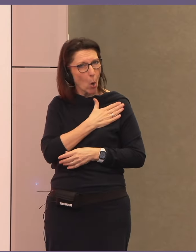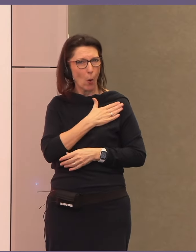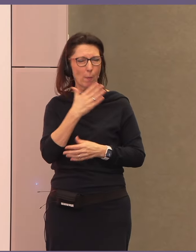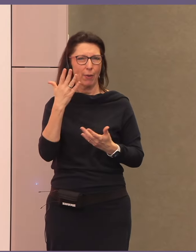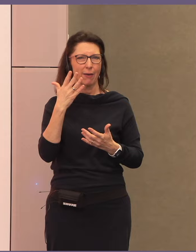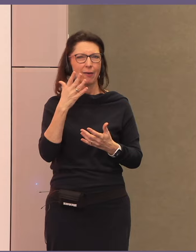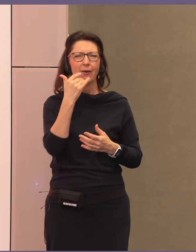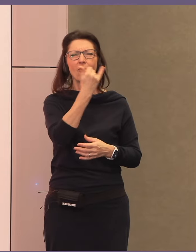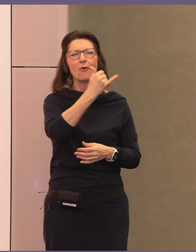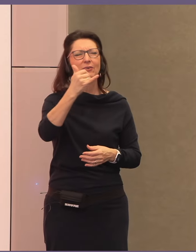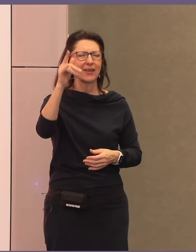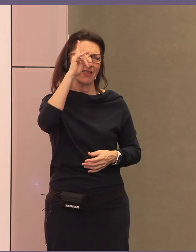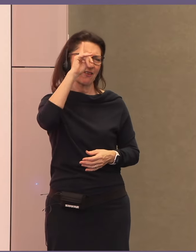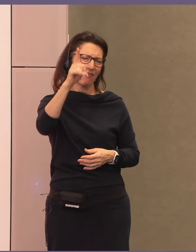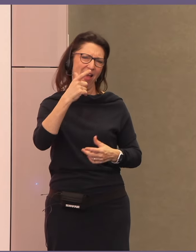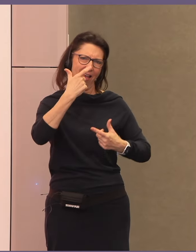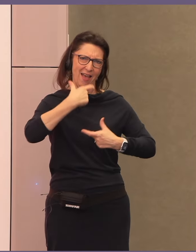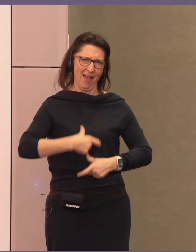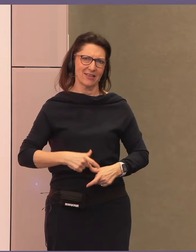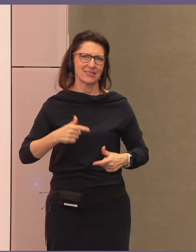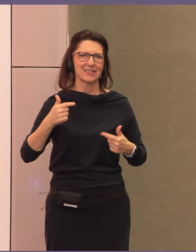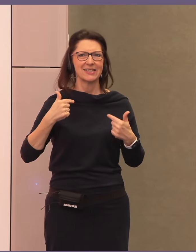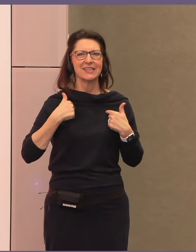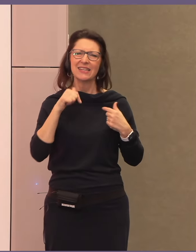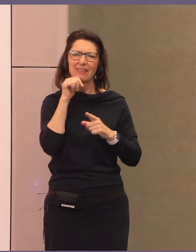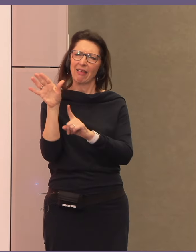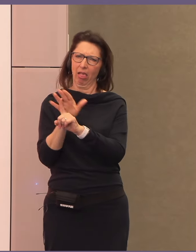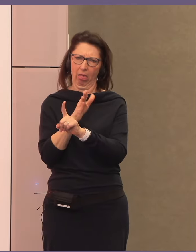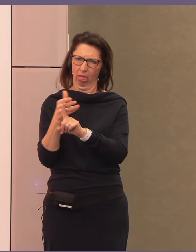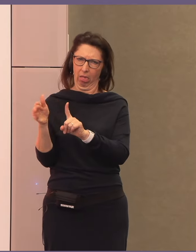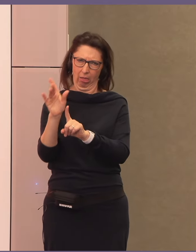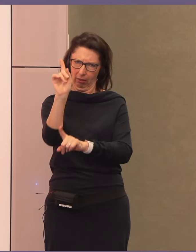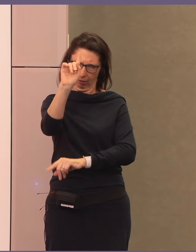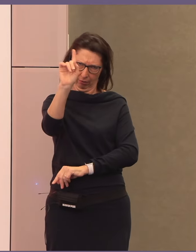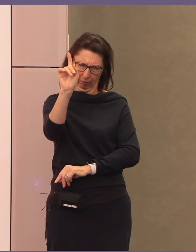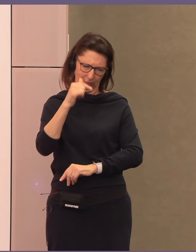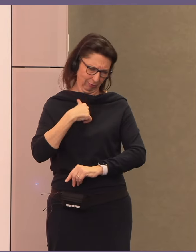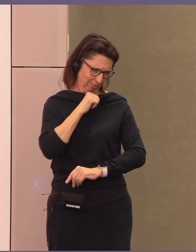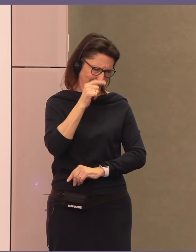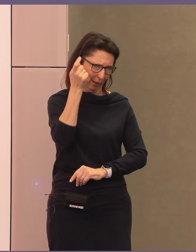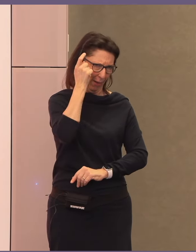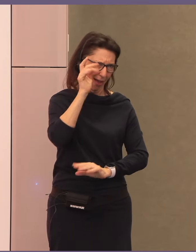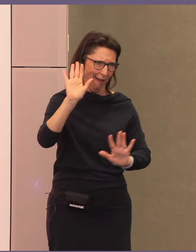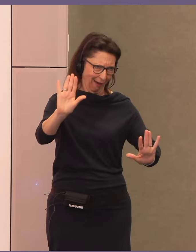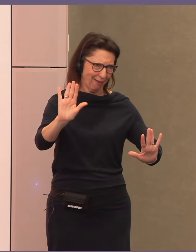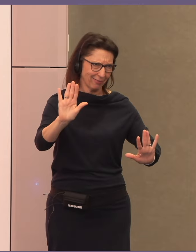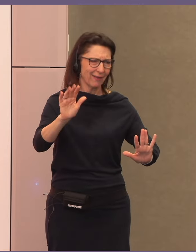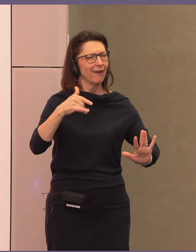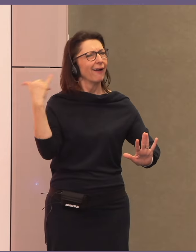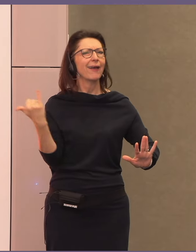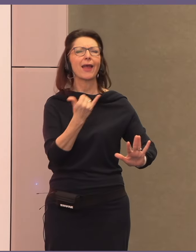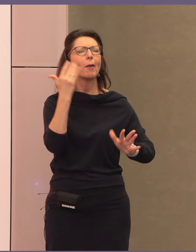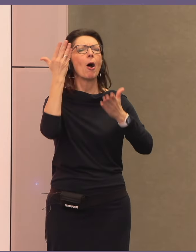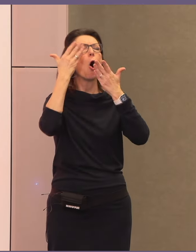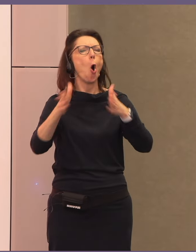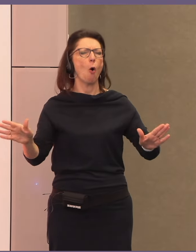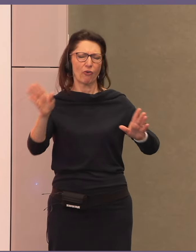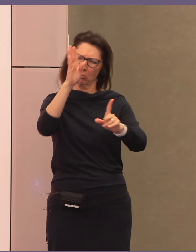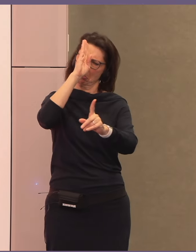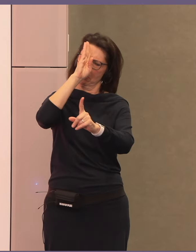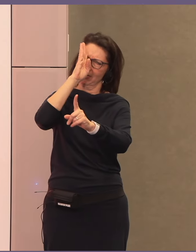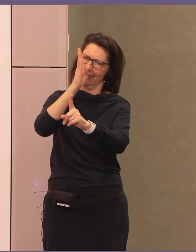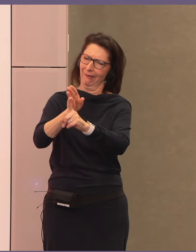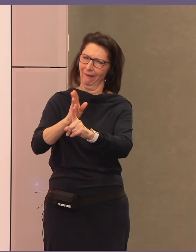der mich kennt, weiß, ich bin weit entfernt von einer Schmeichlerin, ich sage eigentlich immer, was Sache ist und